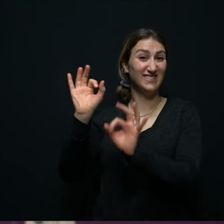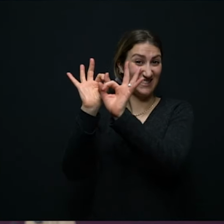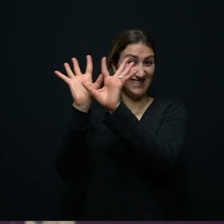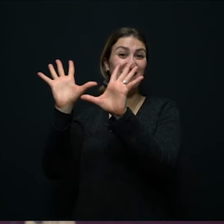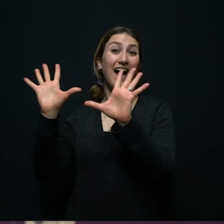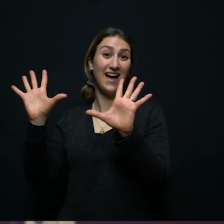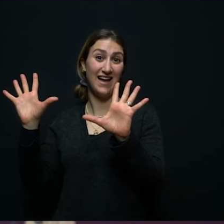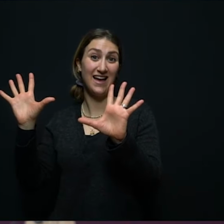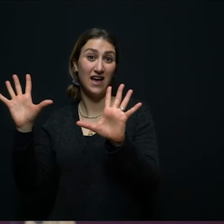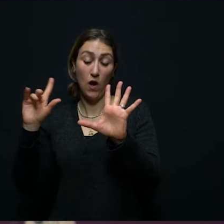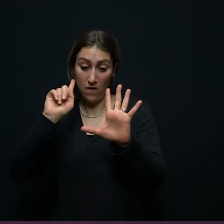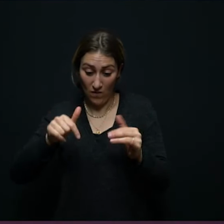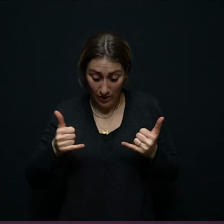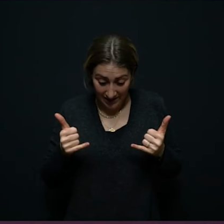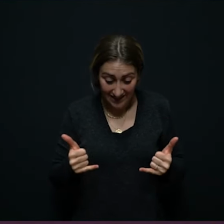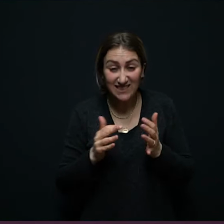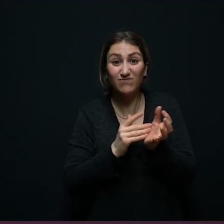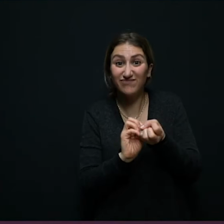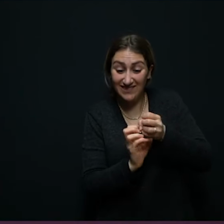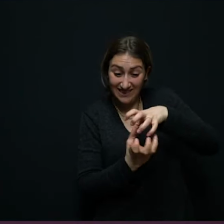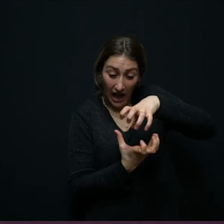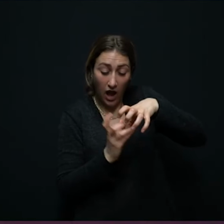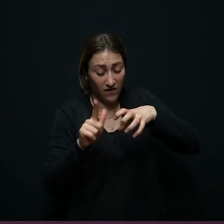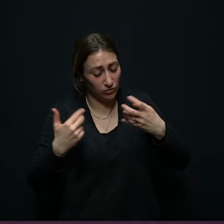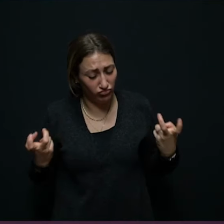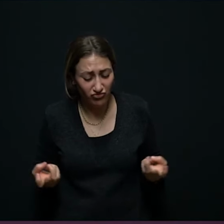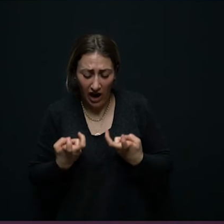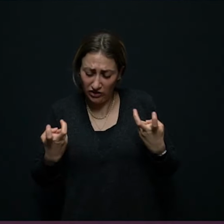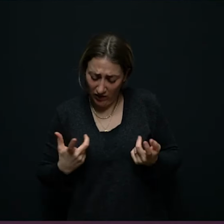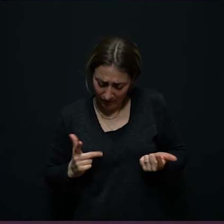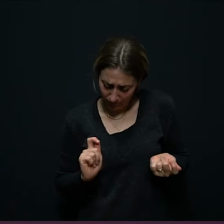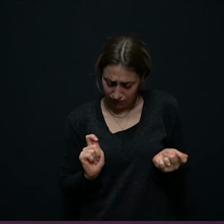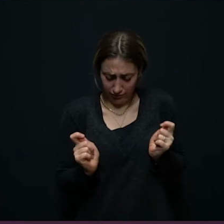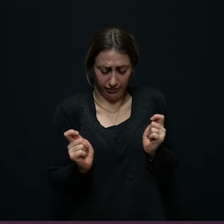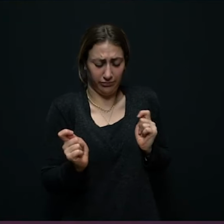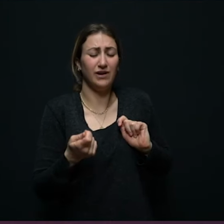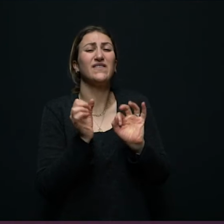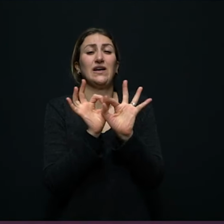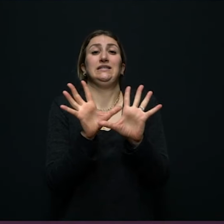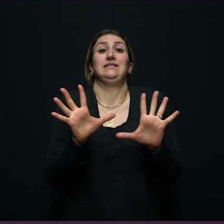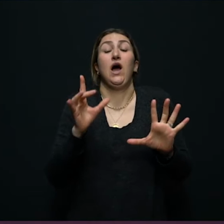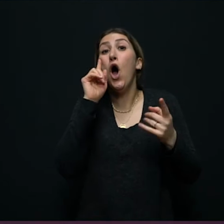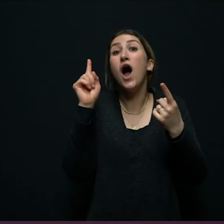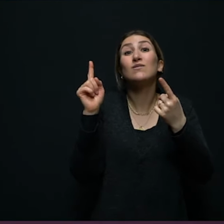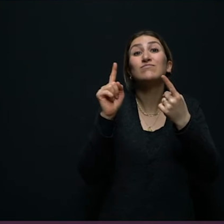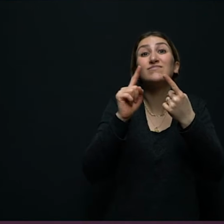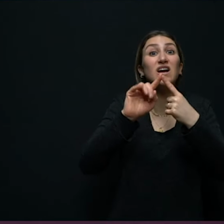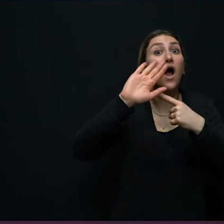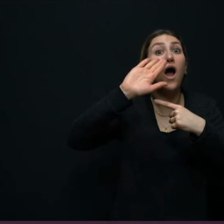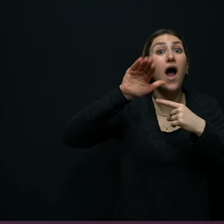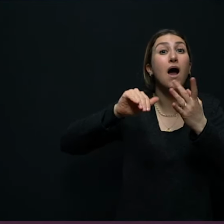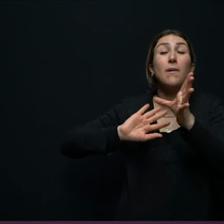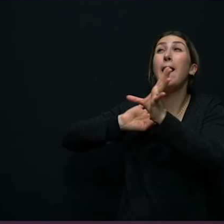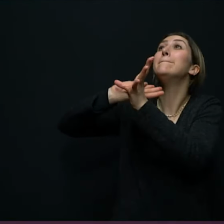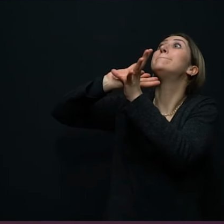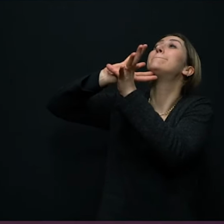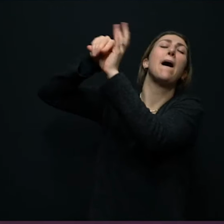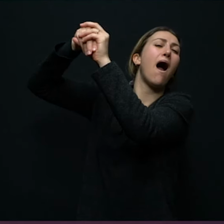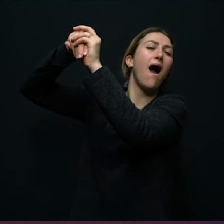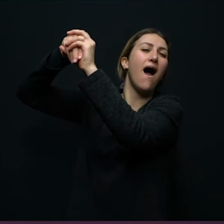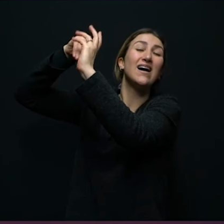mais là haut parce que dieu est ce un être dans la présence de dieu c'est être dans la sainteté main